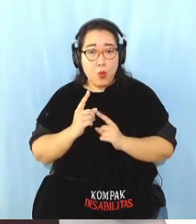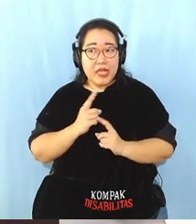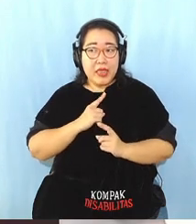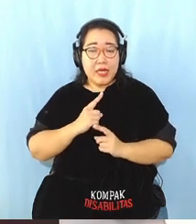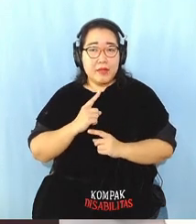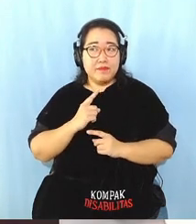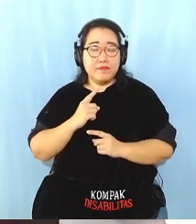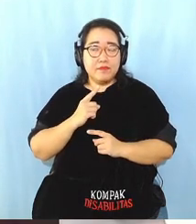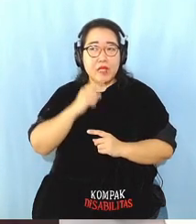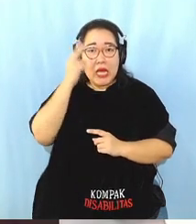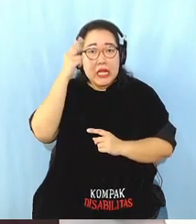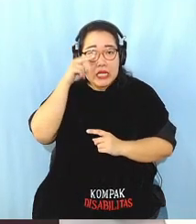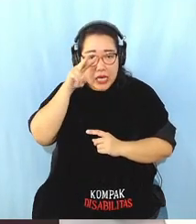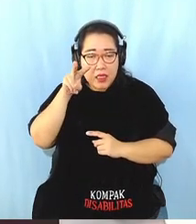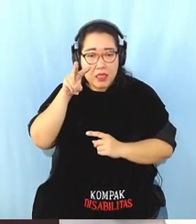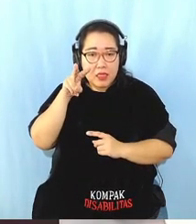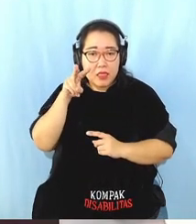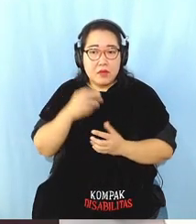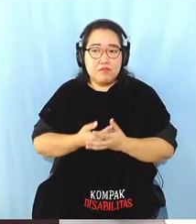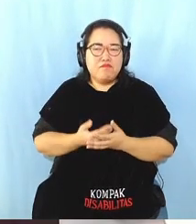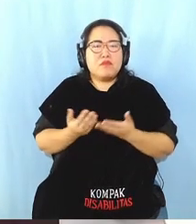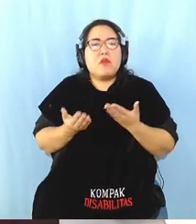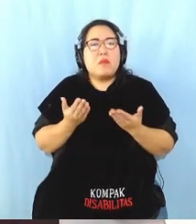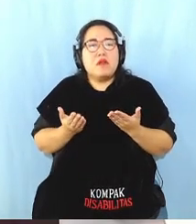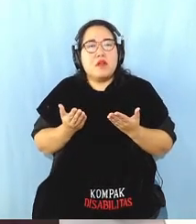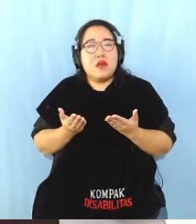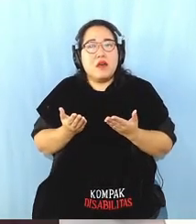bagaimana dia mengalami penderitaan itu?